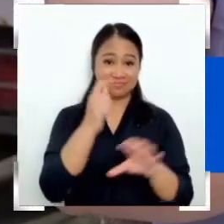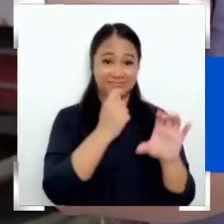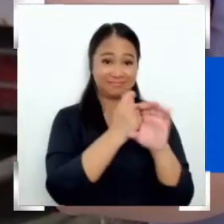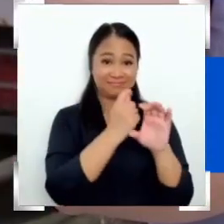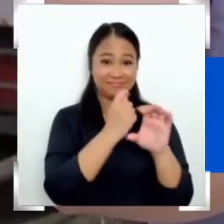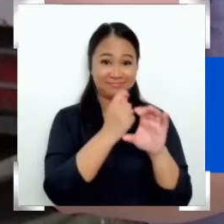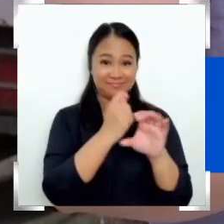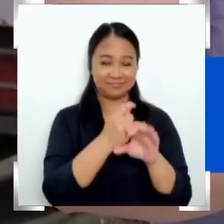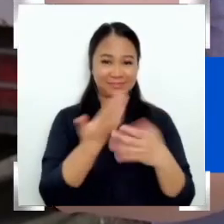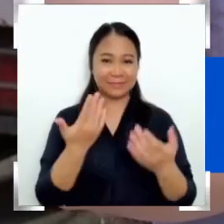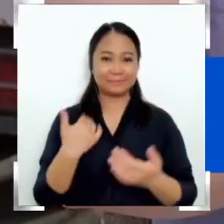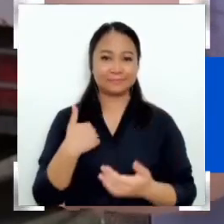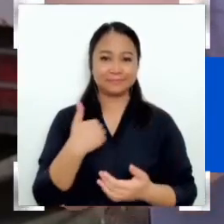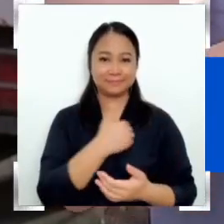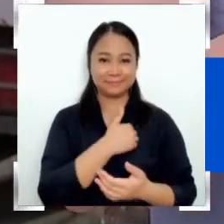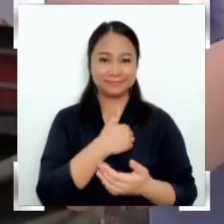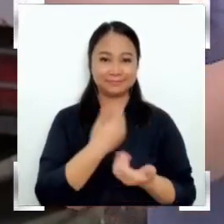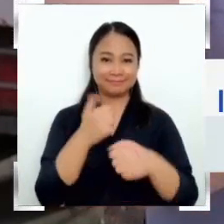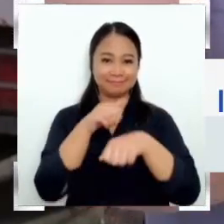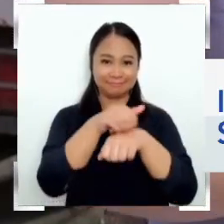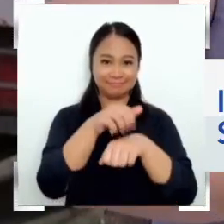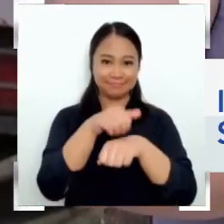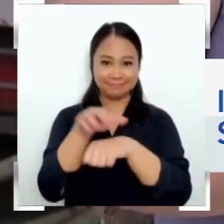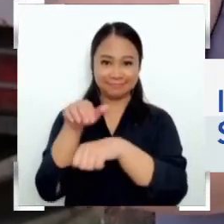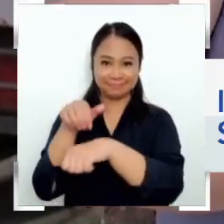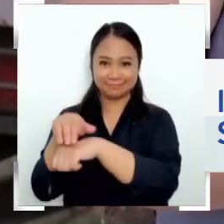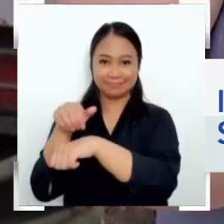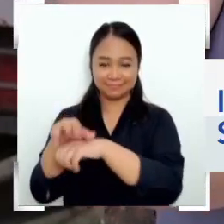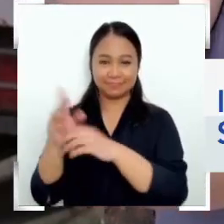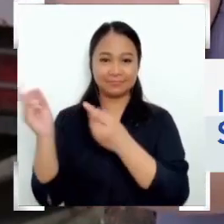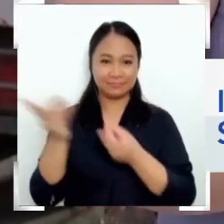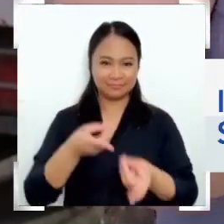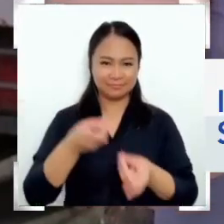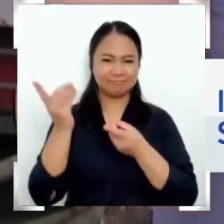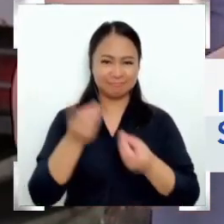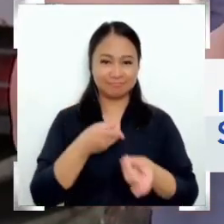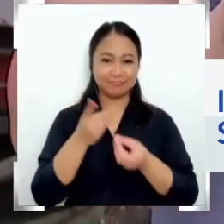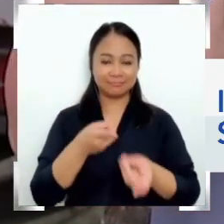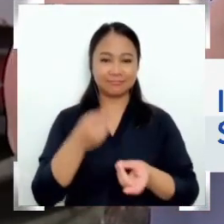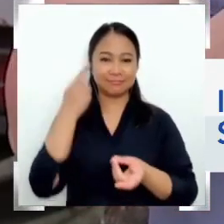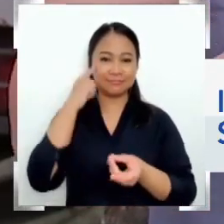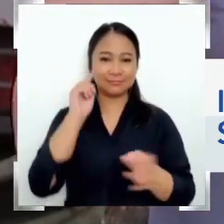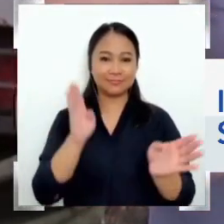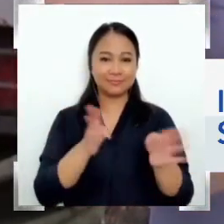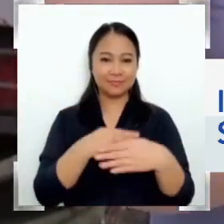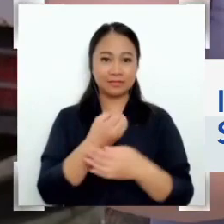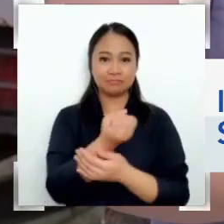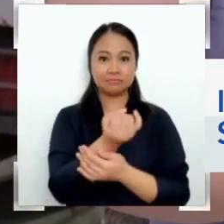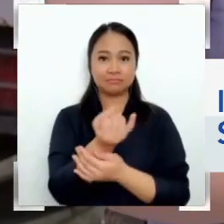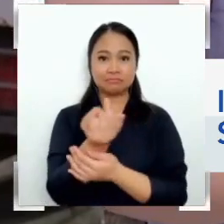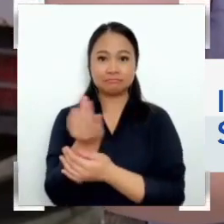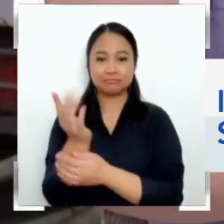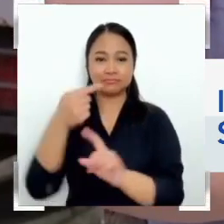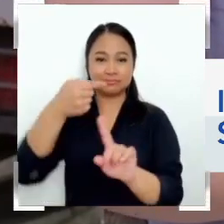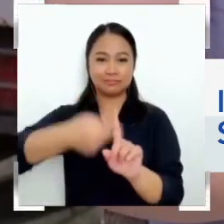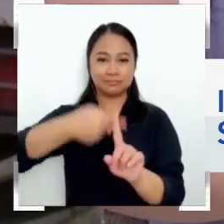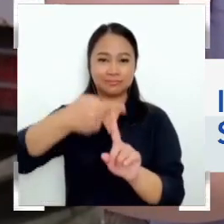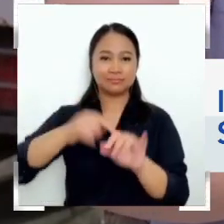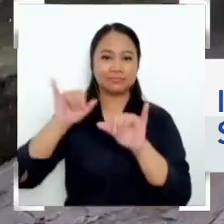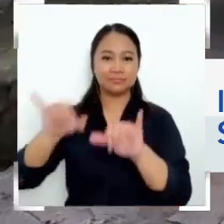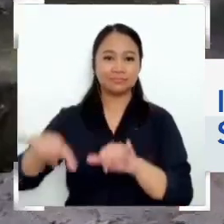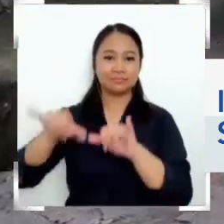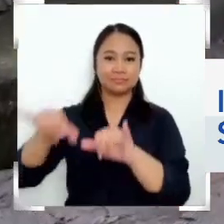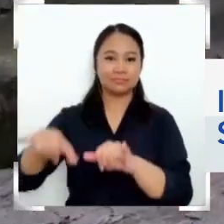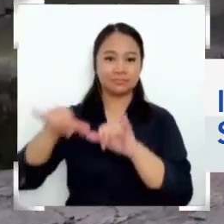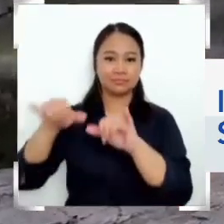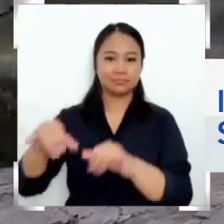door-to-door consolidator sa Pilipinas na nagde-deliver na ngayon ng mga balikbayan boxes matapos ilang buwang matenga sa Bureau of Customs.